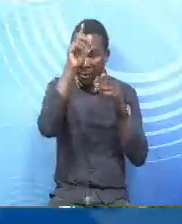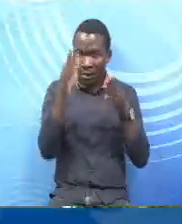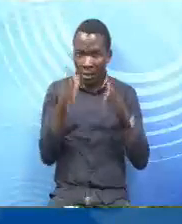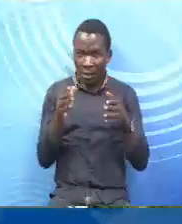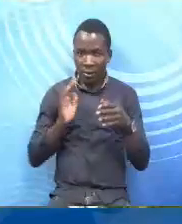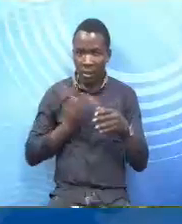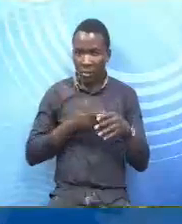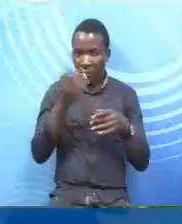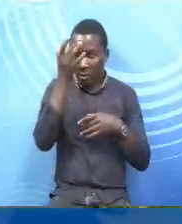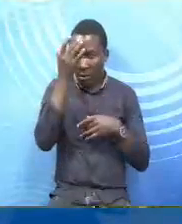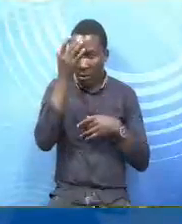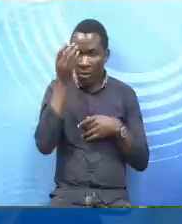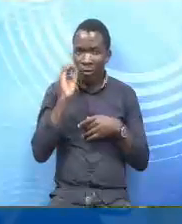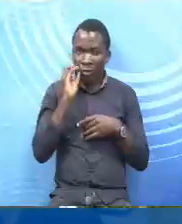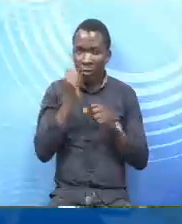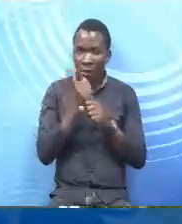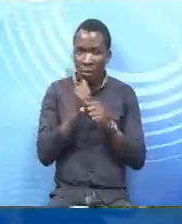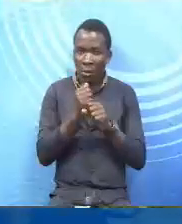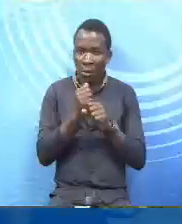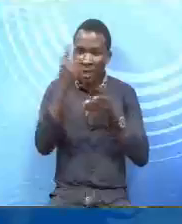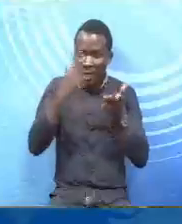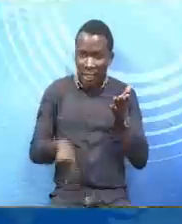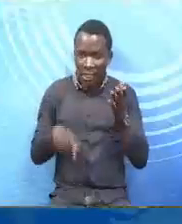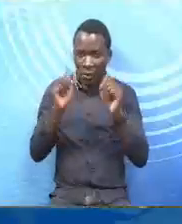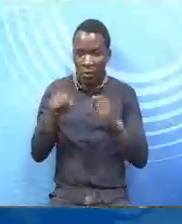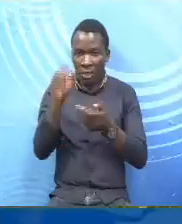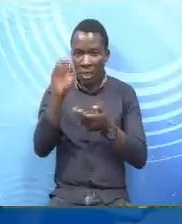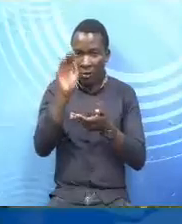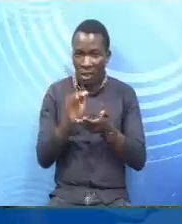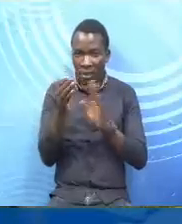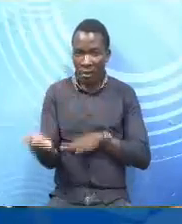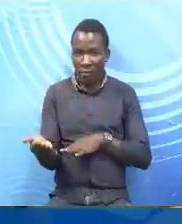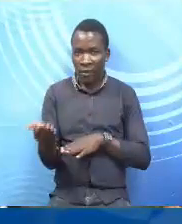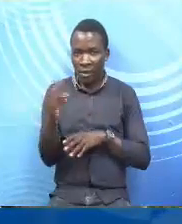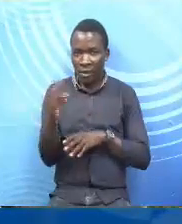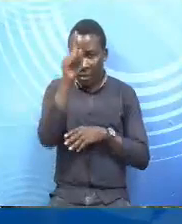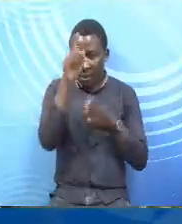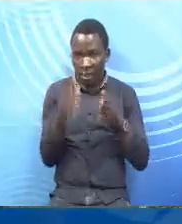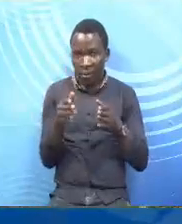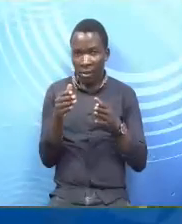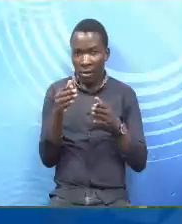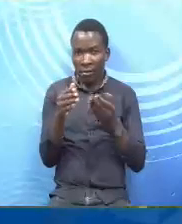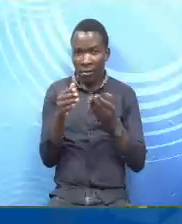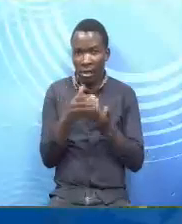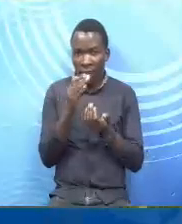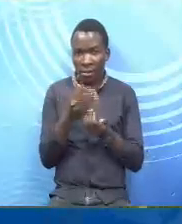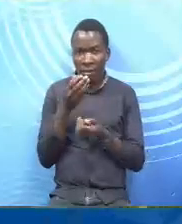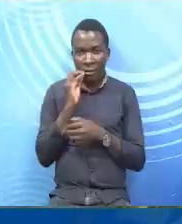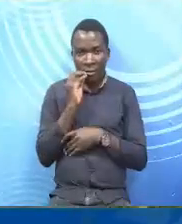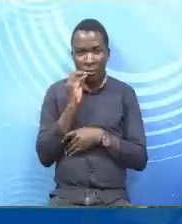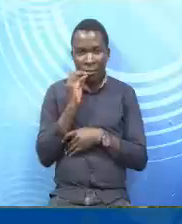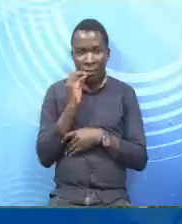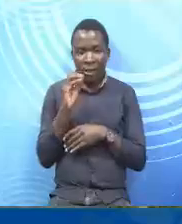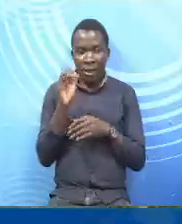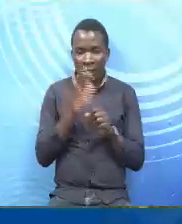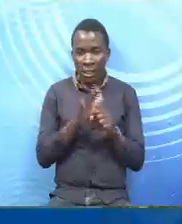ngo ubu twakora iki rwose kugira ngo turimite kugira ngo tugabanye izi mfu z'abaturage bacu barimo kuvurirwa mu mago